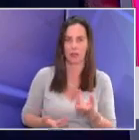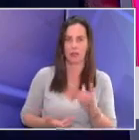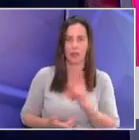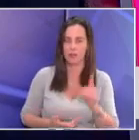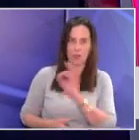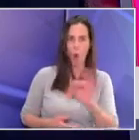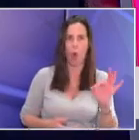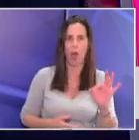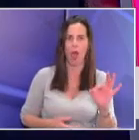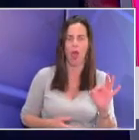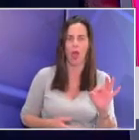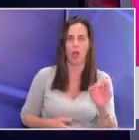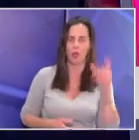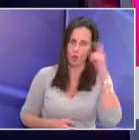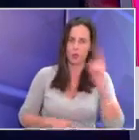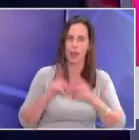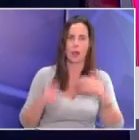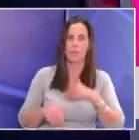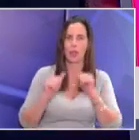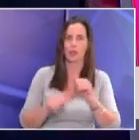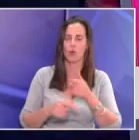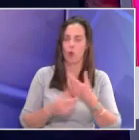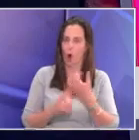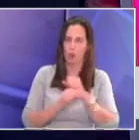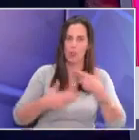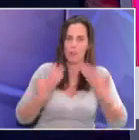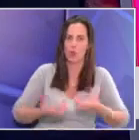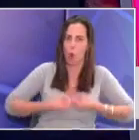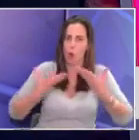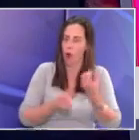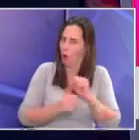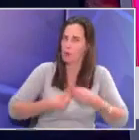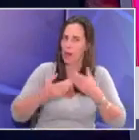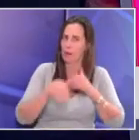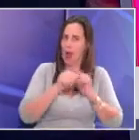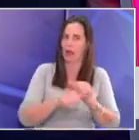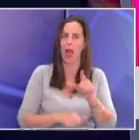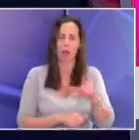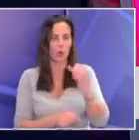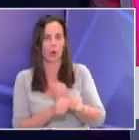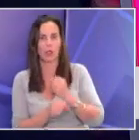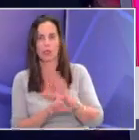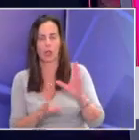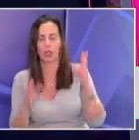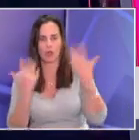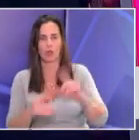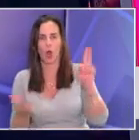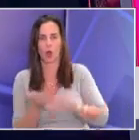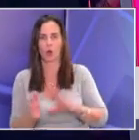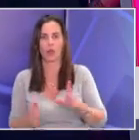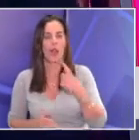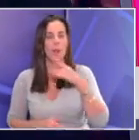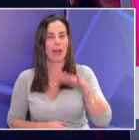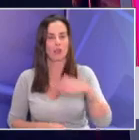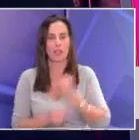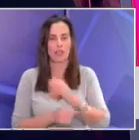וזה מעולה שאנשים חושבים אחרת. ואני בעד חופש ביטוי. רגע, ברשותך, שנייה. אני בעד חופש ביטוי. אני חושב שאת עושה אלגוריה לא נכונה. את דיברת